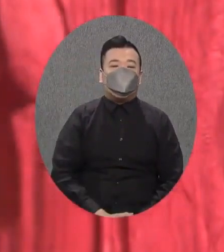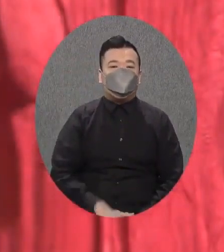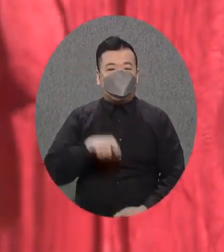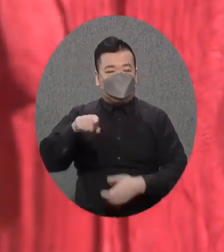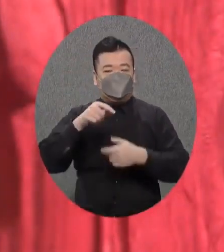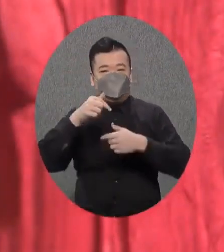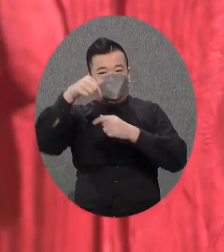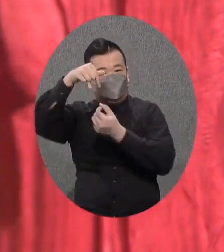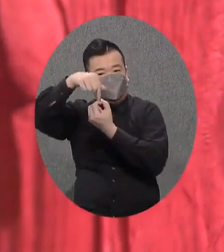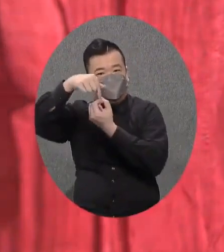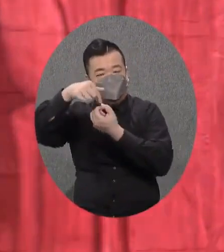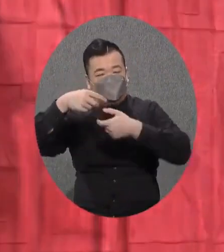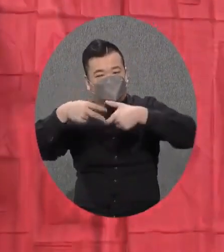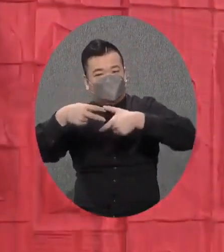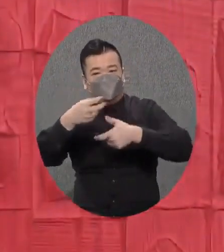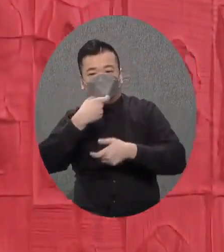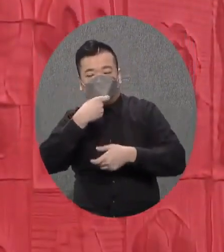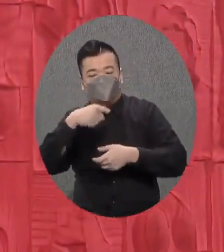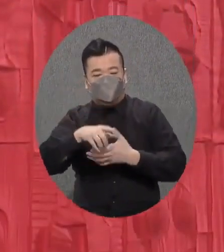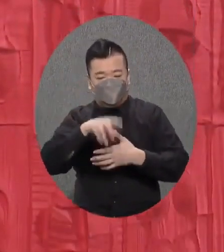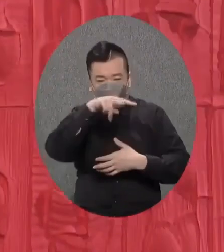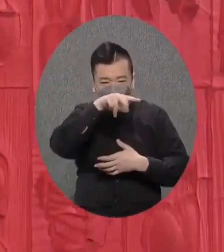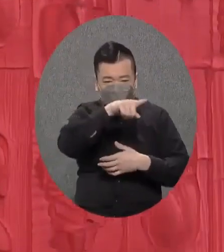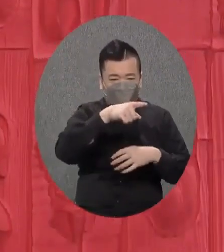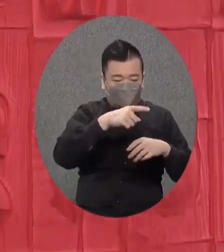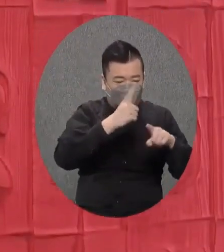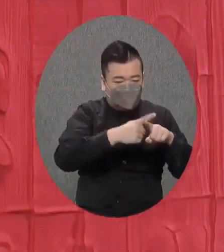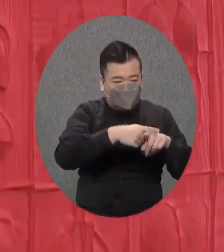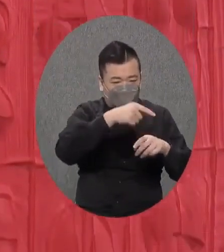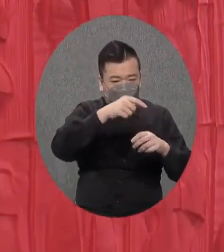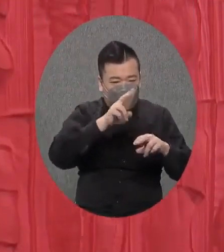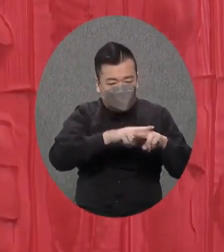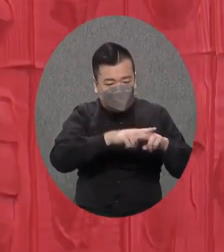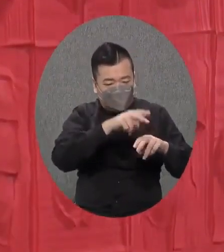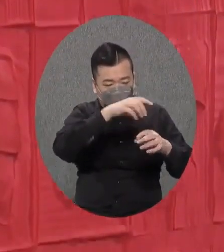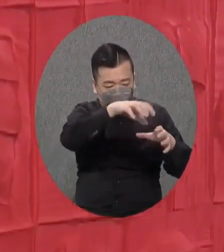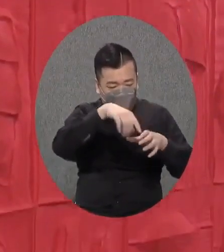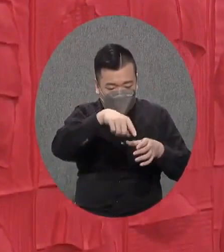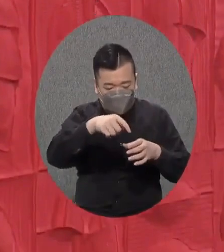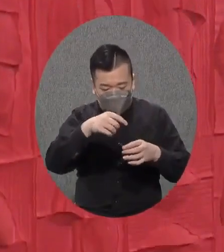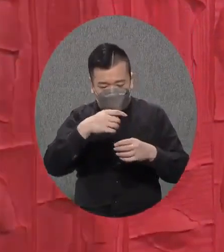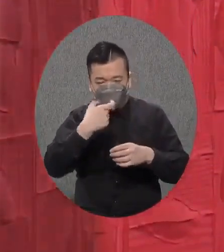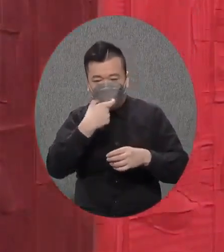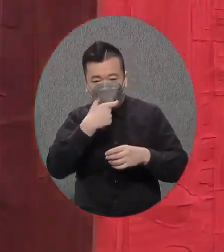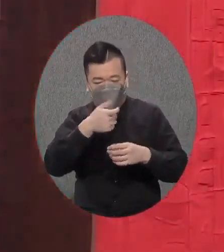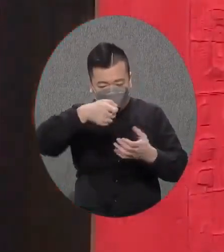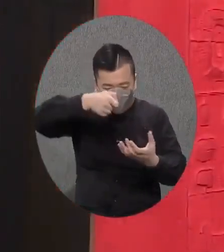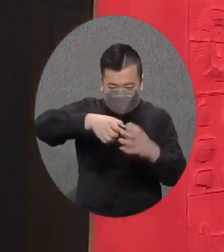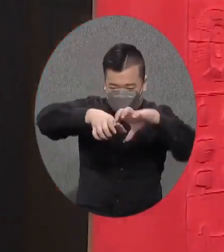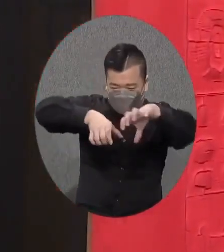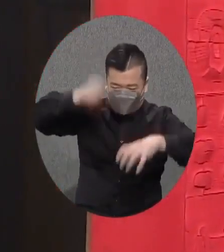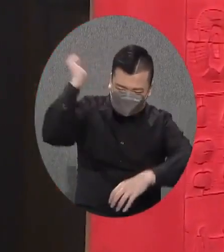於是佢就周圍去搜購一啲中式嘅餅模，翻去做研究同埋做實驗，創作出佢獨有嘅柱子版